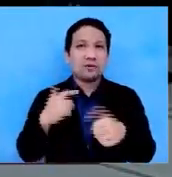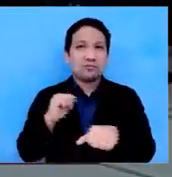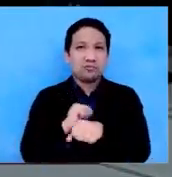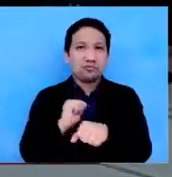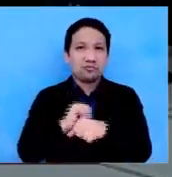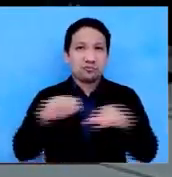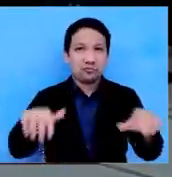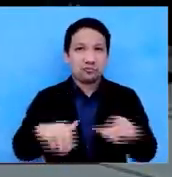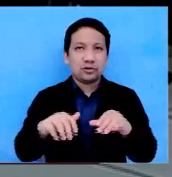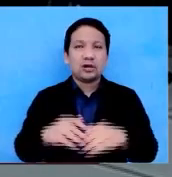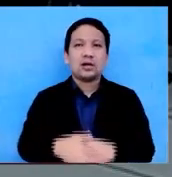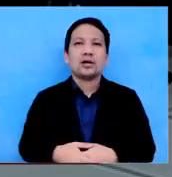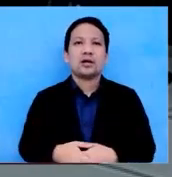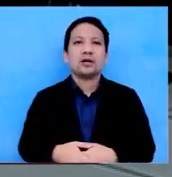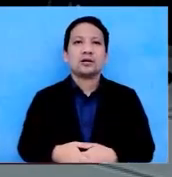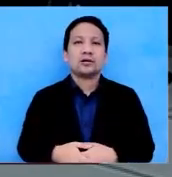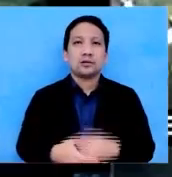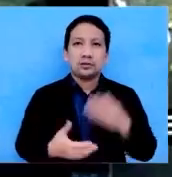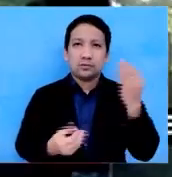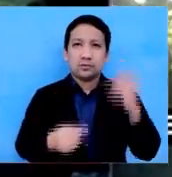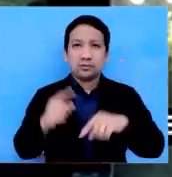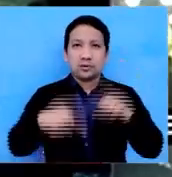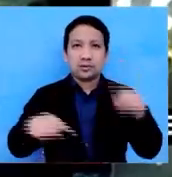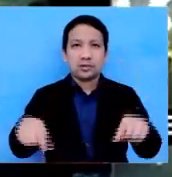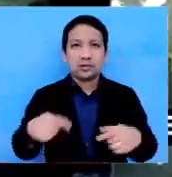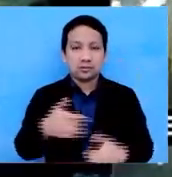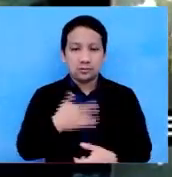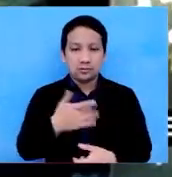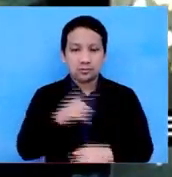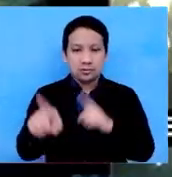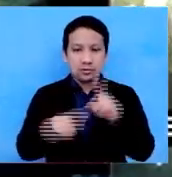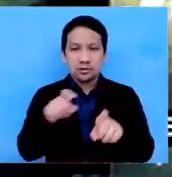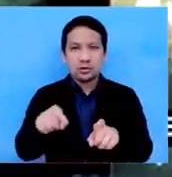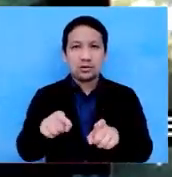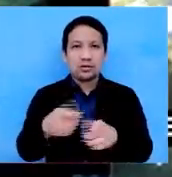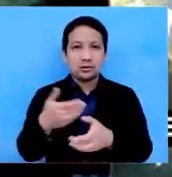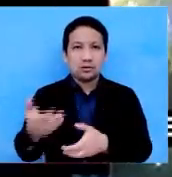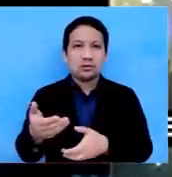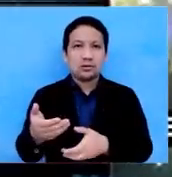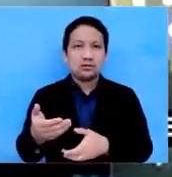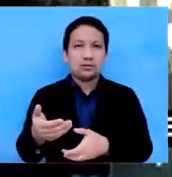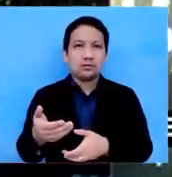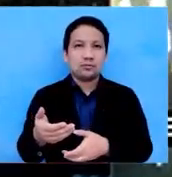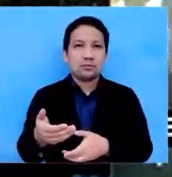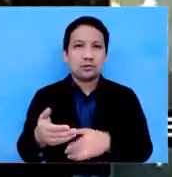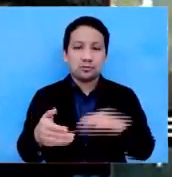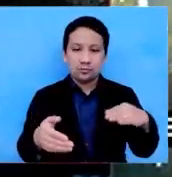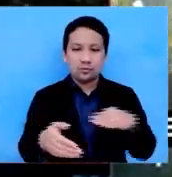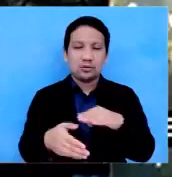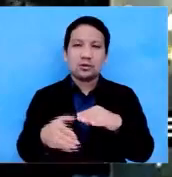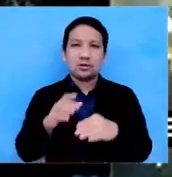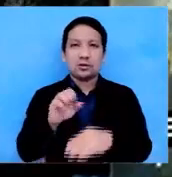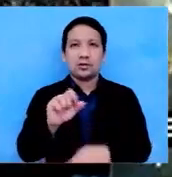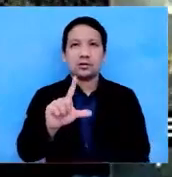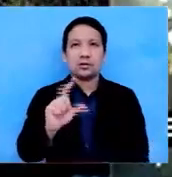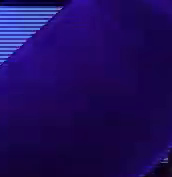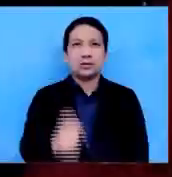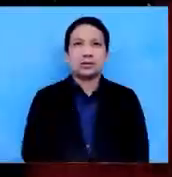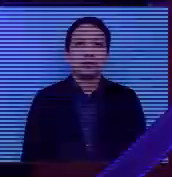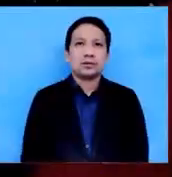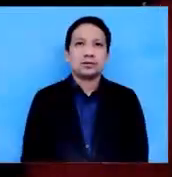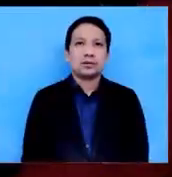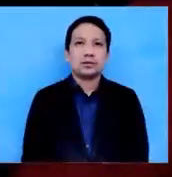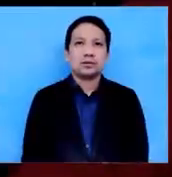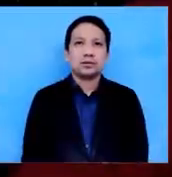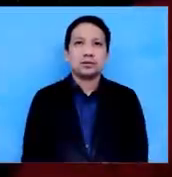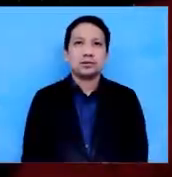bukas. Narito ang iba't ibang pahayag ng ating mga kapatid nating habang bumabiyahe sa SLEX.